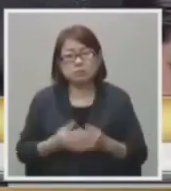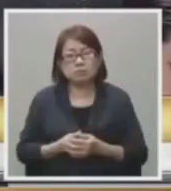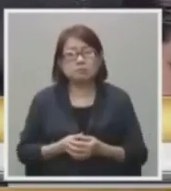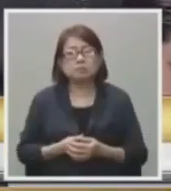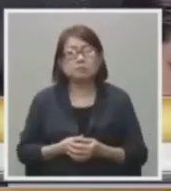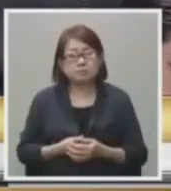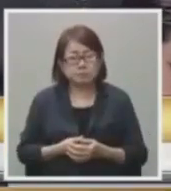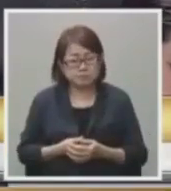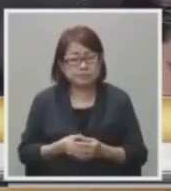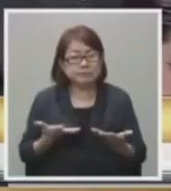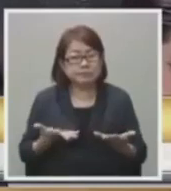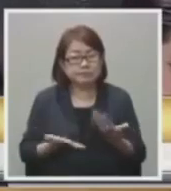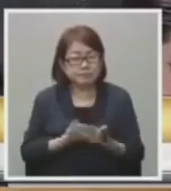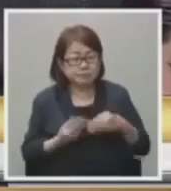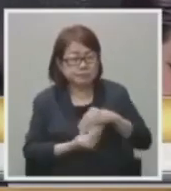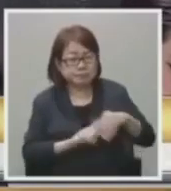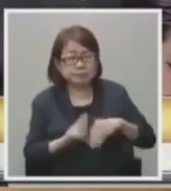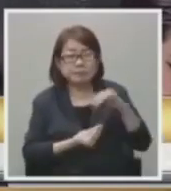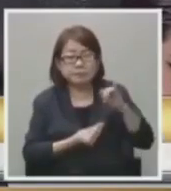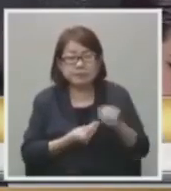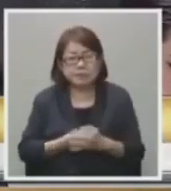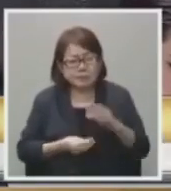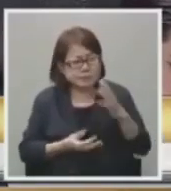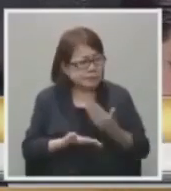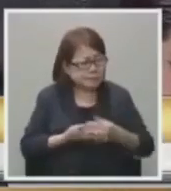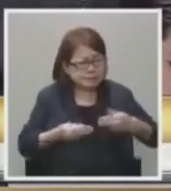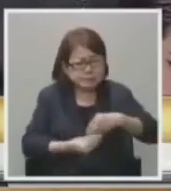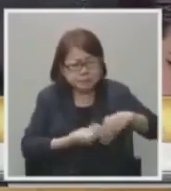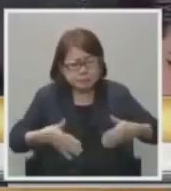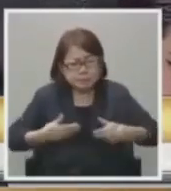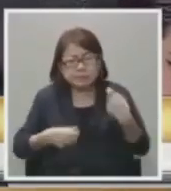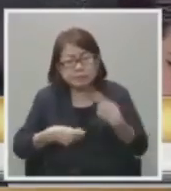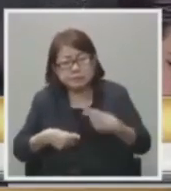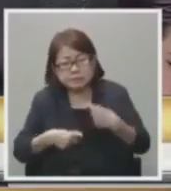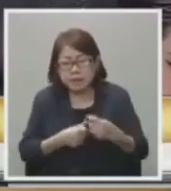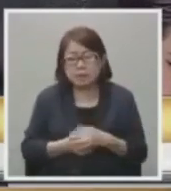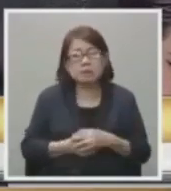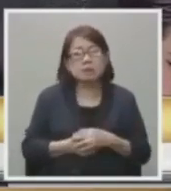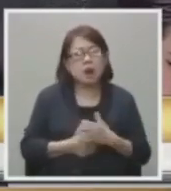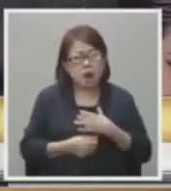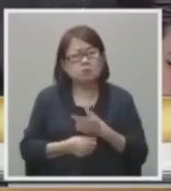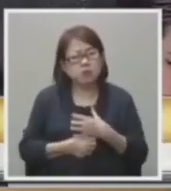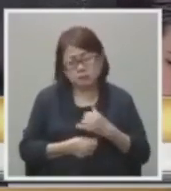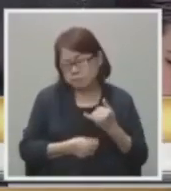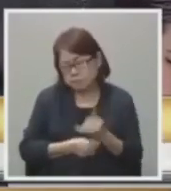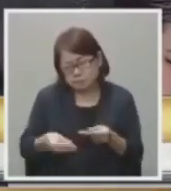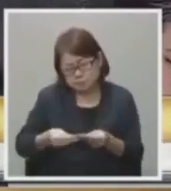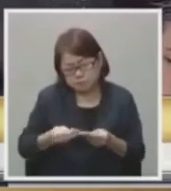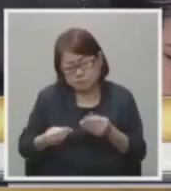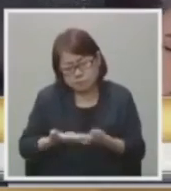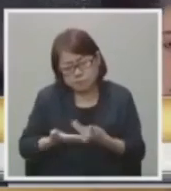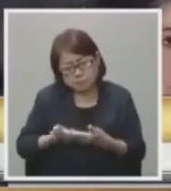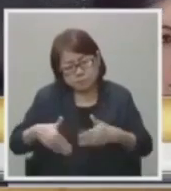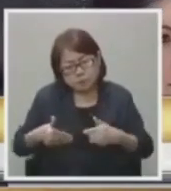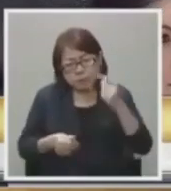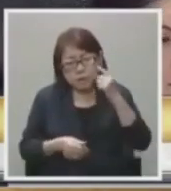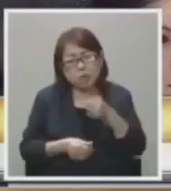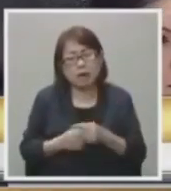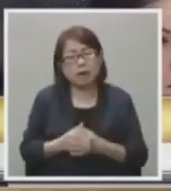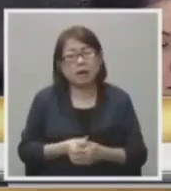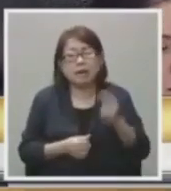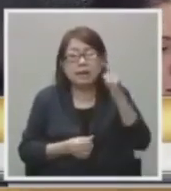ราเวลาเศรษฐกิจไม่ดีมันหากินไม่ได้มันเจออะไรมันก็ต้องเข้าไปสิ่งที่คนเราห